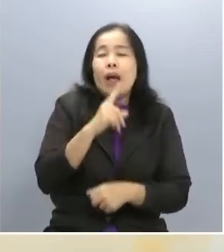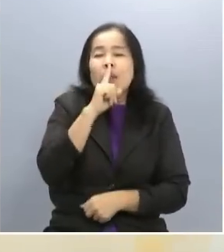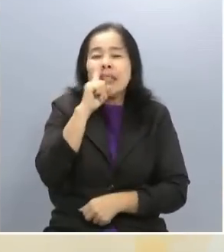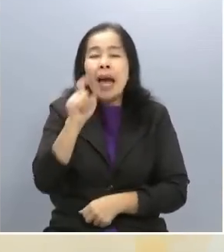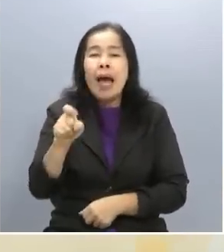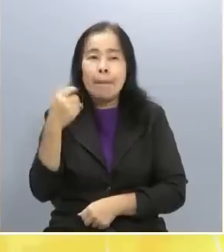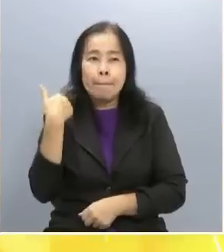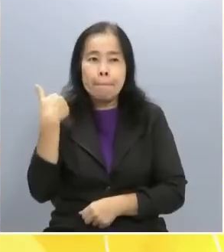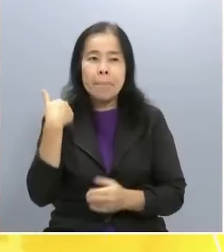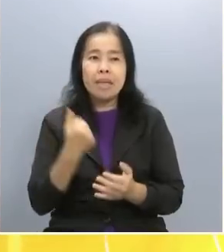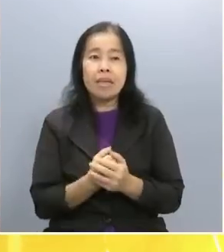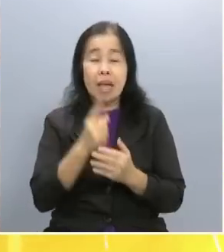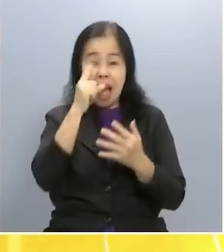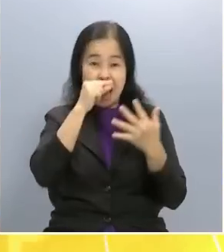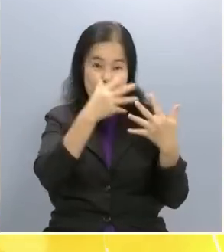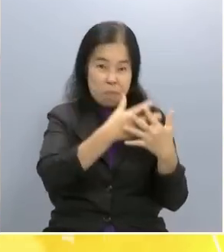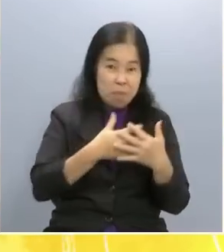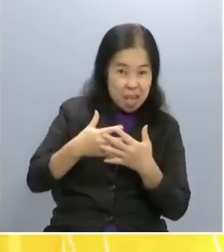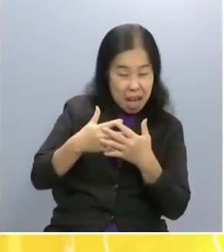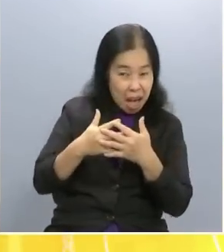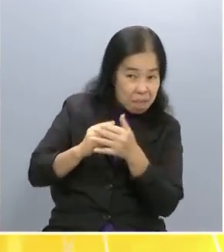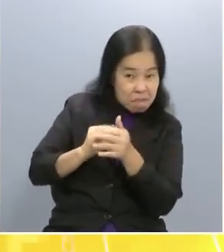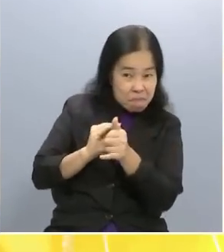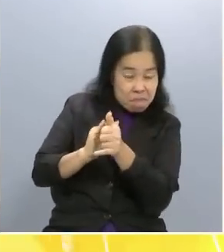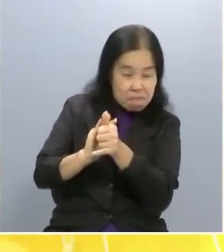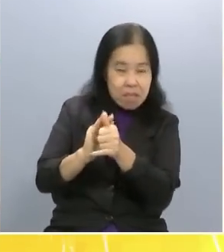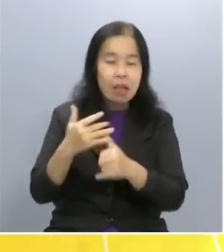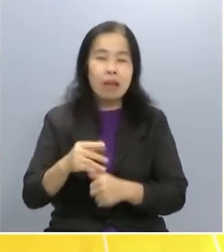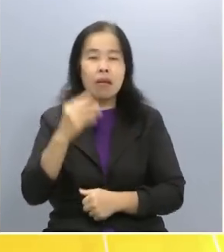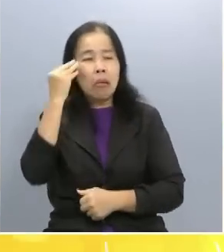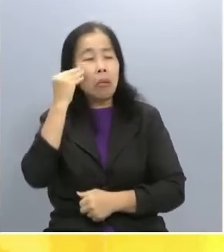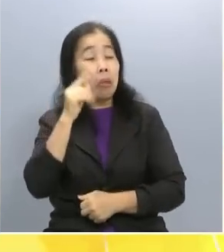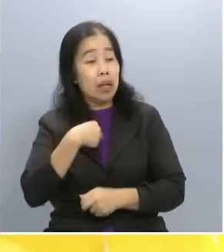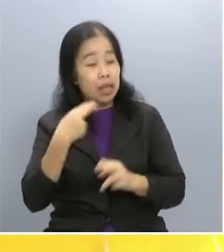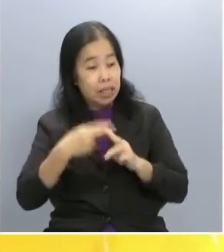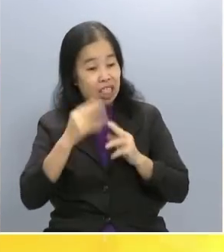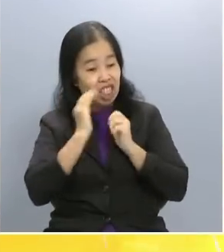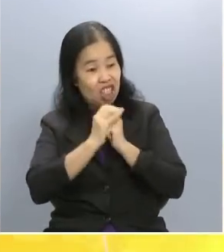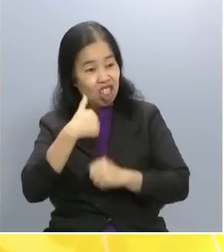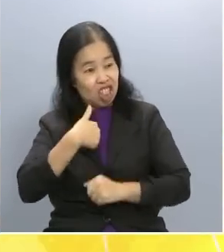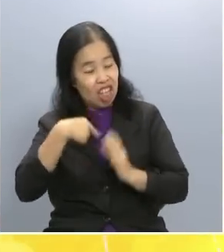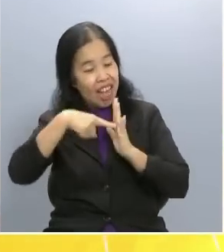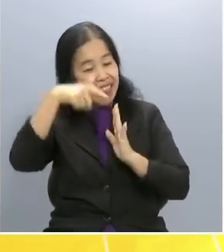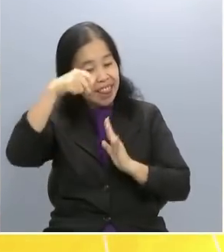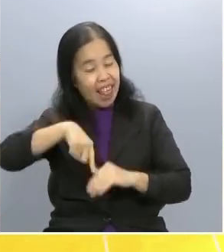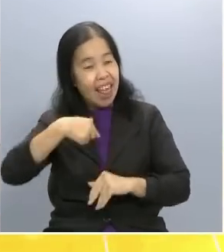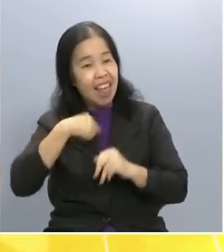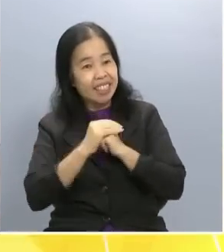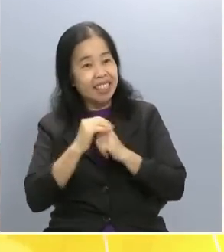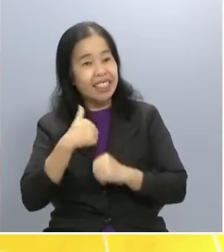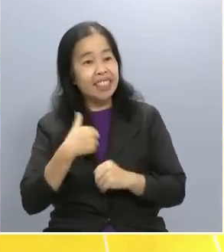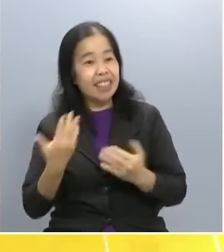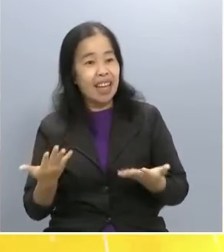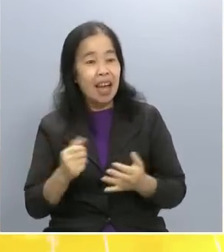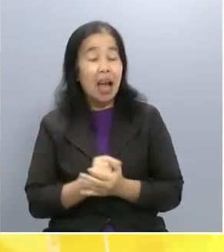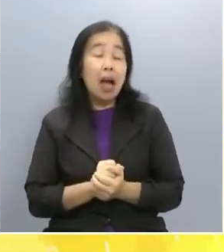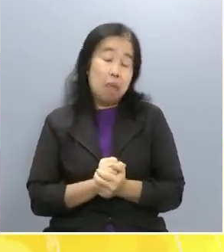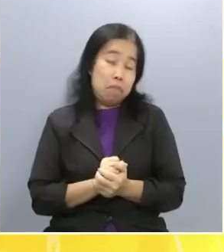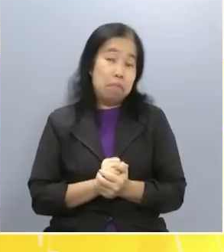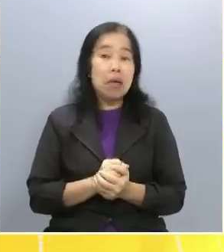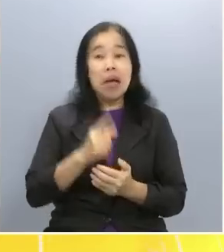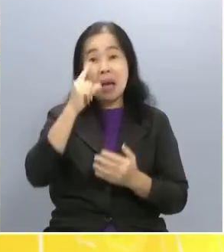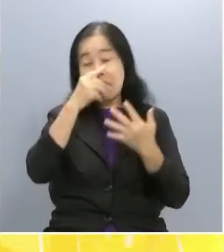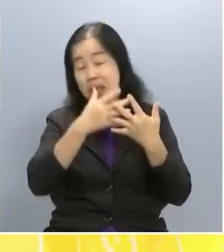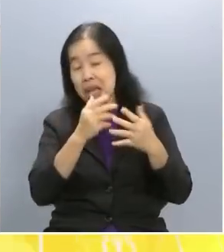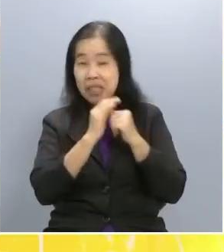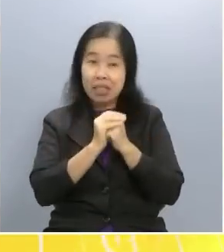าอยู่เบื้องหลังไหมผมยังถามเลย ค่ะ คุณพิธาบอกผมแซ่ลิ้มนะแซ่ลิ้มล ิ้มจะระดับดุลอำนาจระหว่างอเมริกากับจีน ถาม